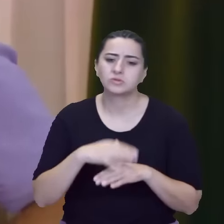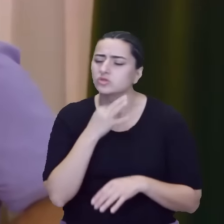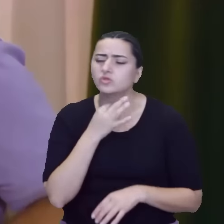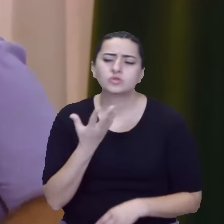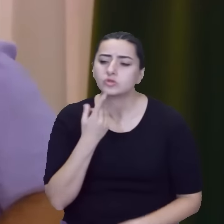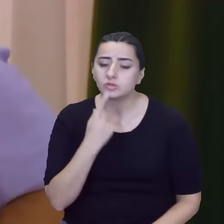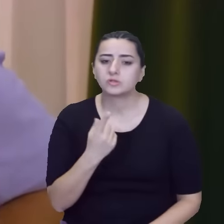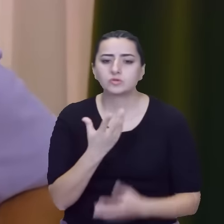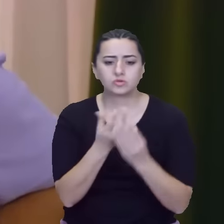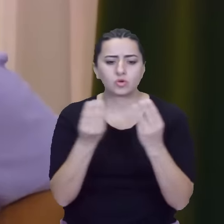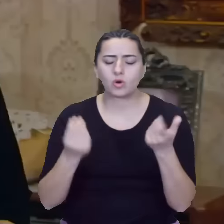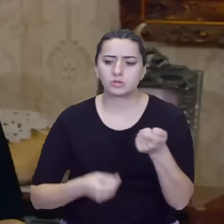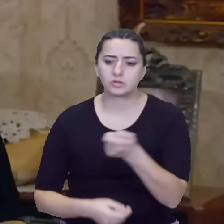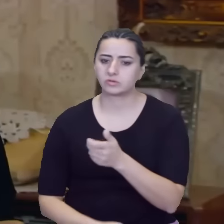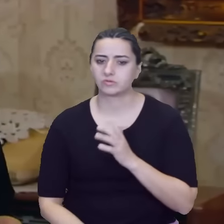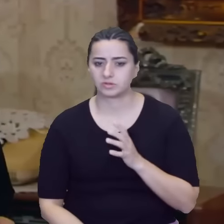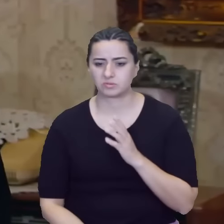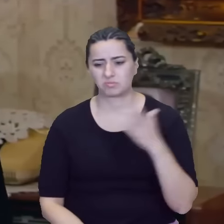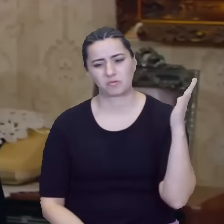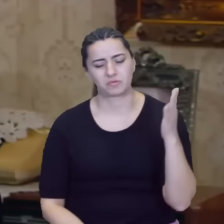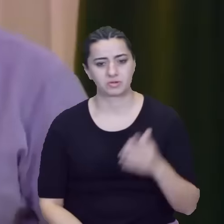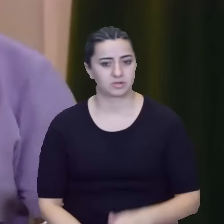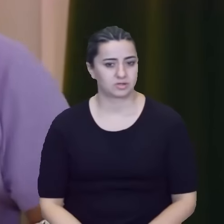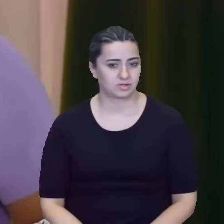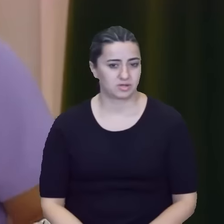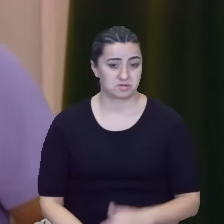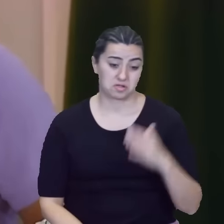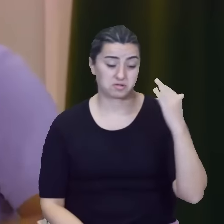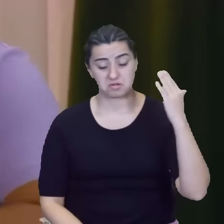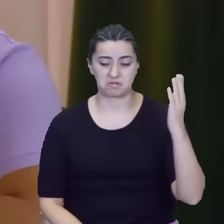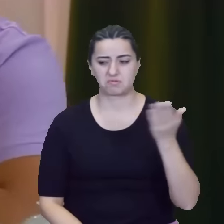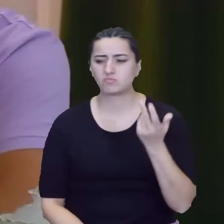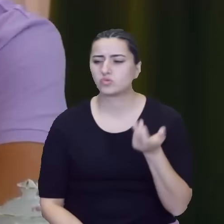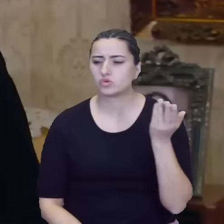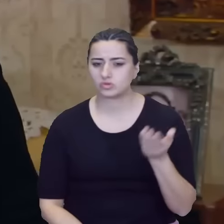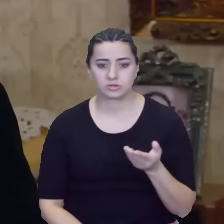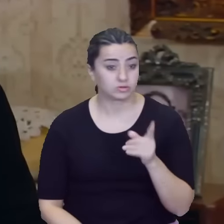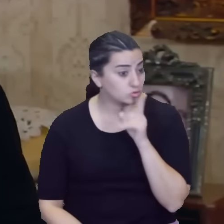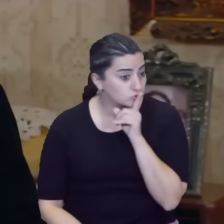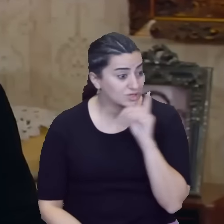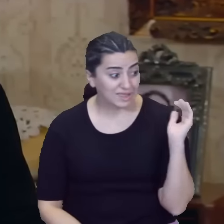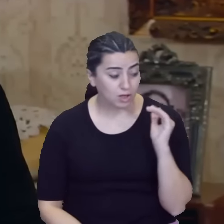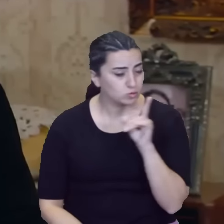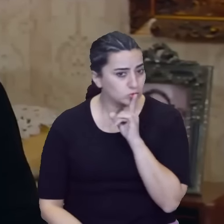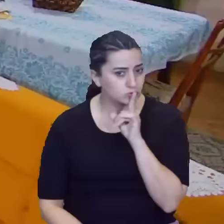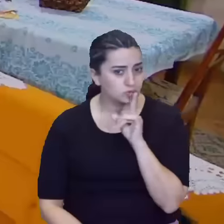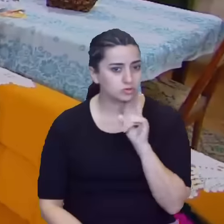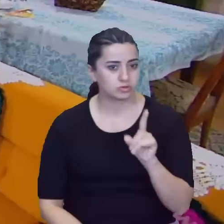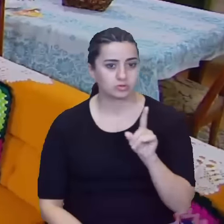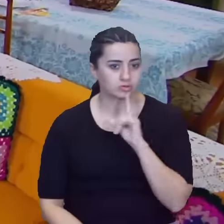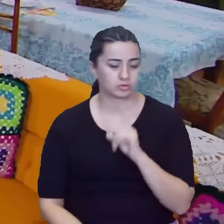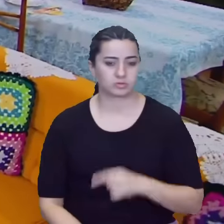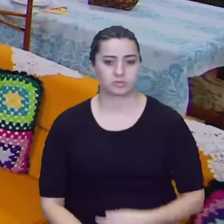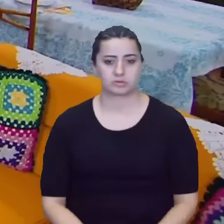gözün seveyim ne olacaktı? Bir sürü kanal var Almanya'da ya. Pef ona ya. Diyorum. Bir de hava atıyor, hava atıyor falan filan ya. Ha geliyor. Ha geliyor sus. Tamam ya. Ha geliyor